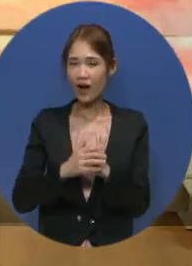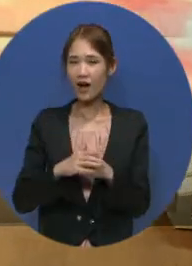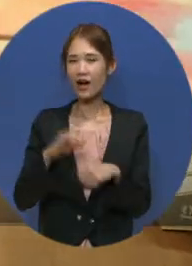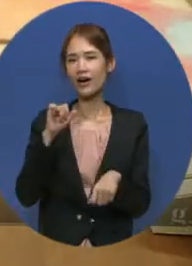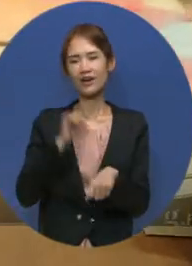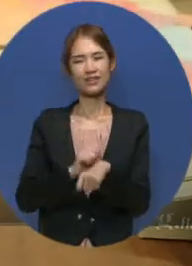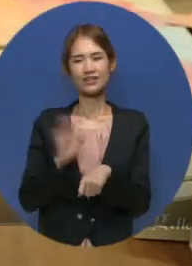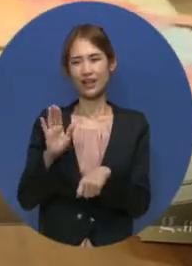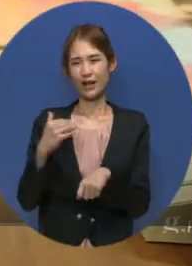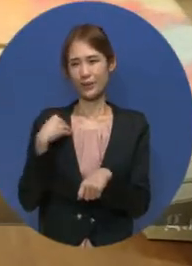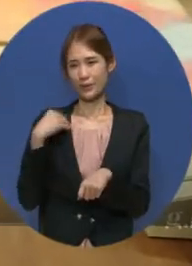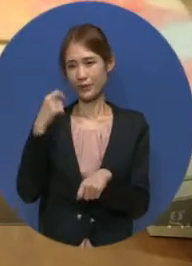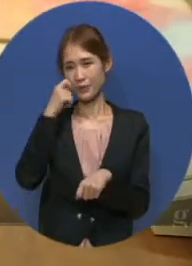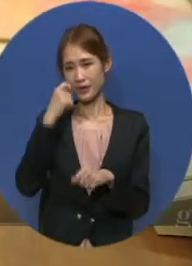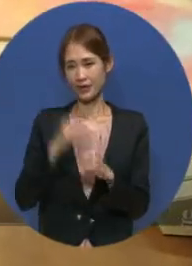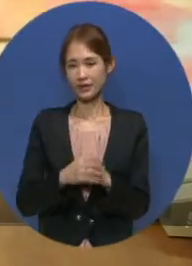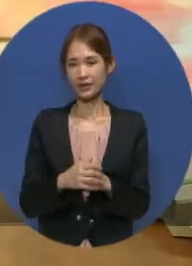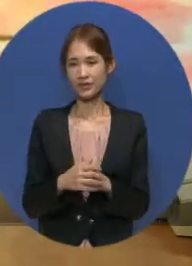잘 못 접었어요.